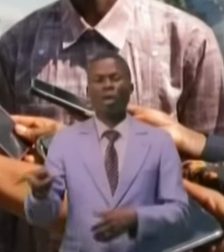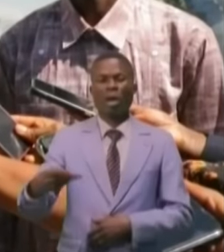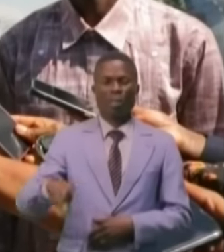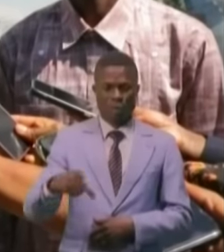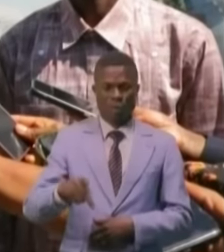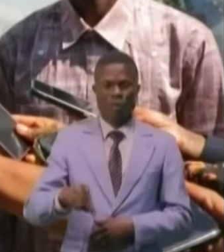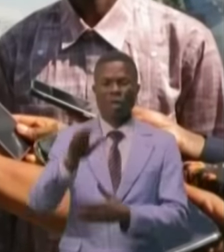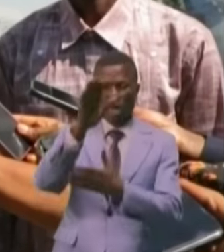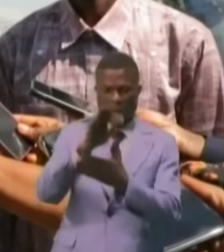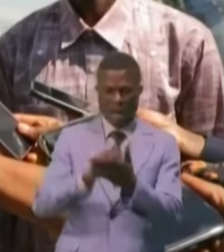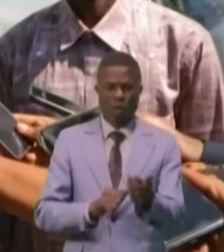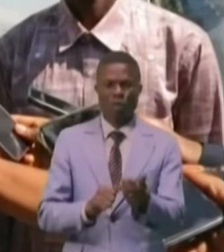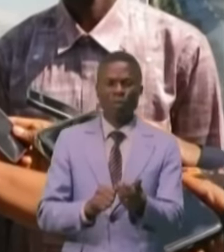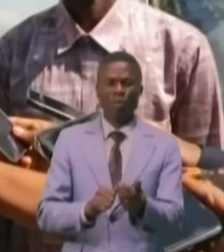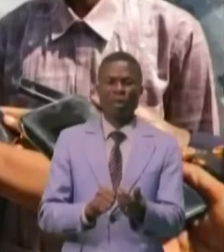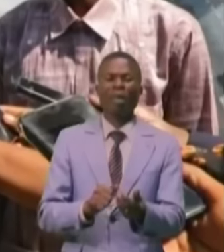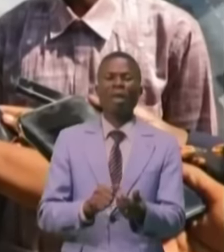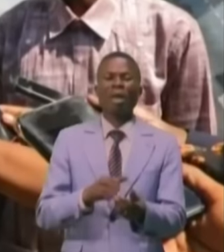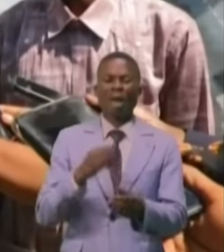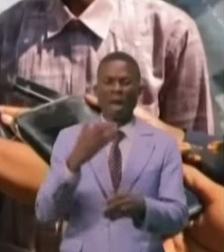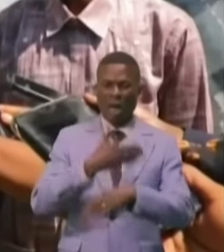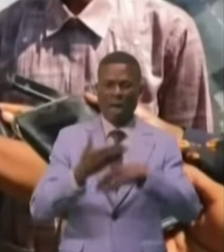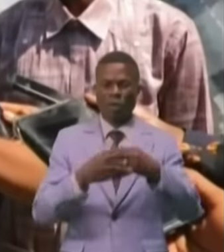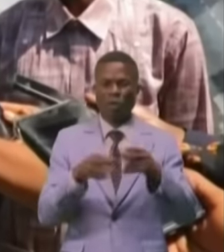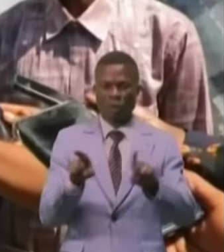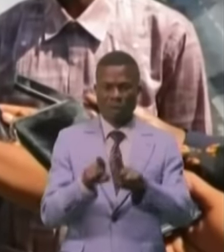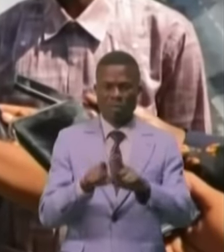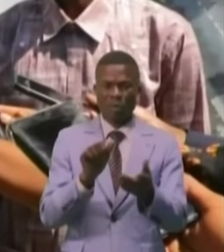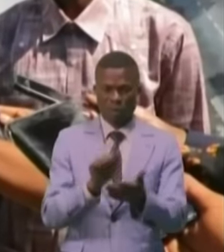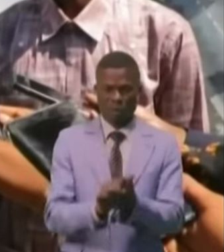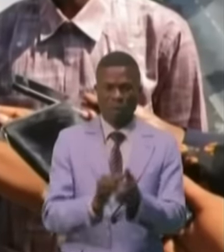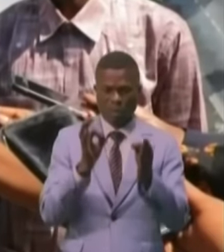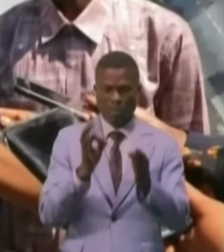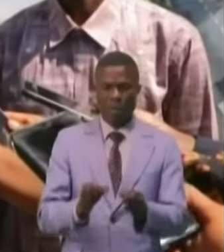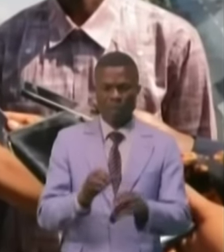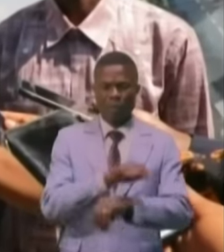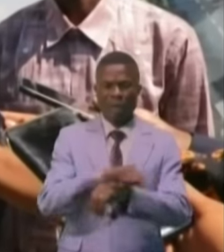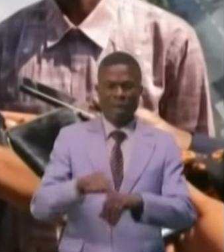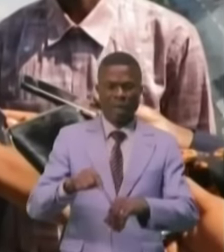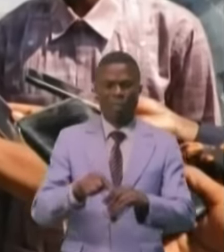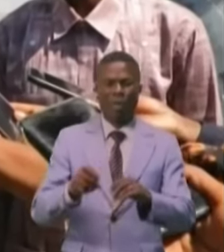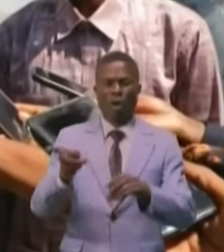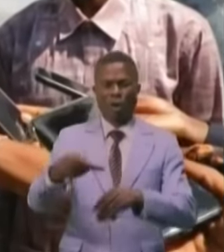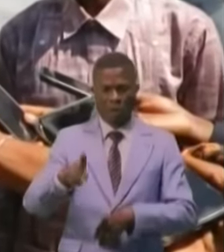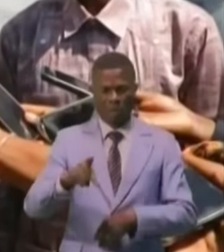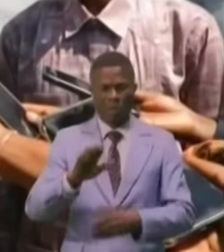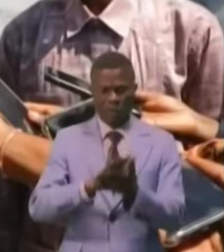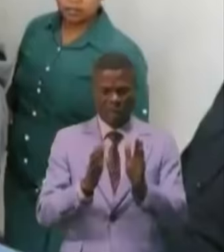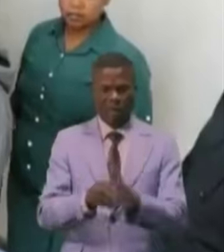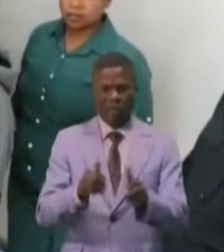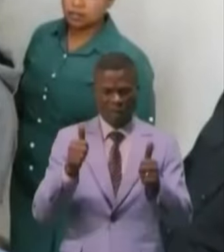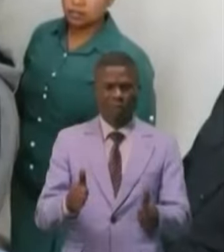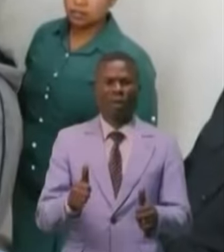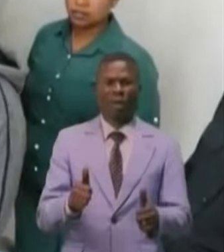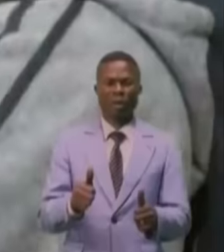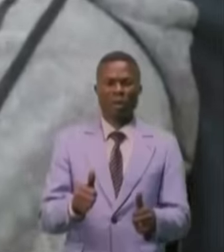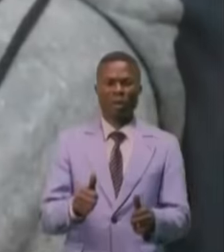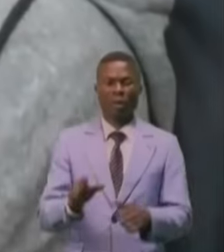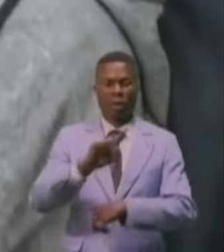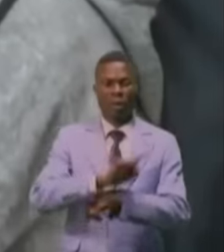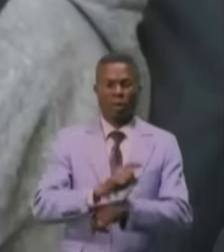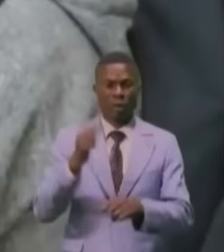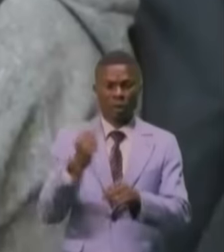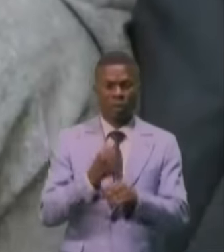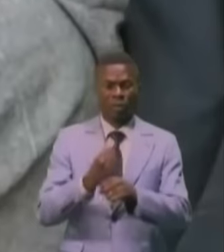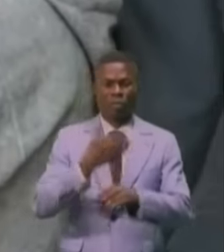même chose, parce que les fonds de la province doivent être investis dans nos provinces. À ce jour, les travaux